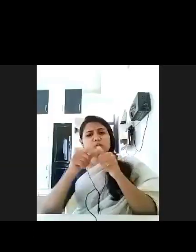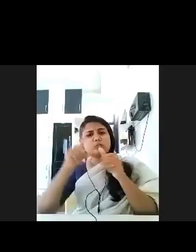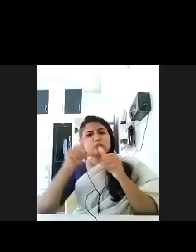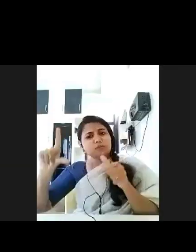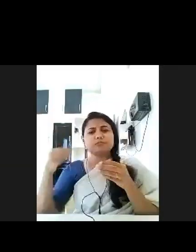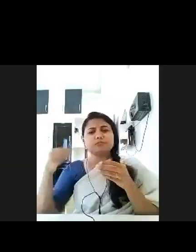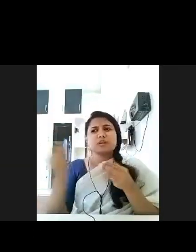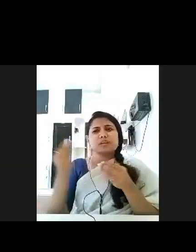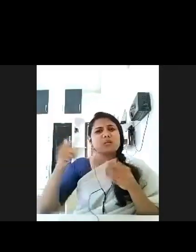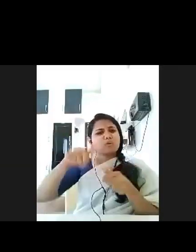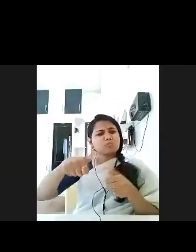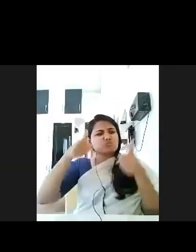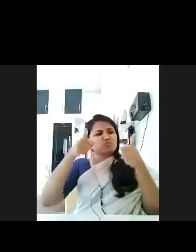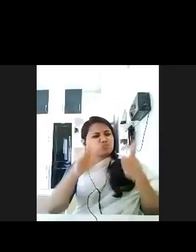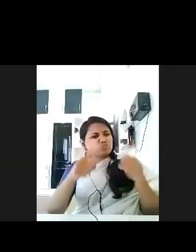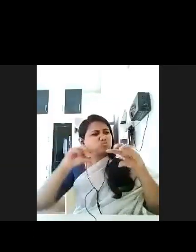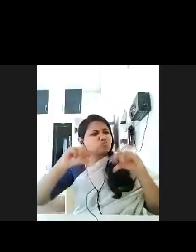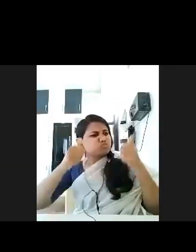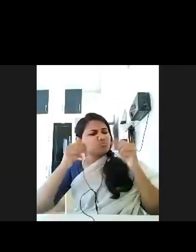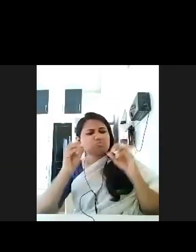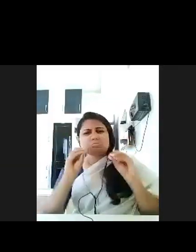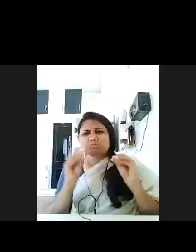ഇഫക്റ്റും കാര്യങ്ങളും നമ്മൾ കണ്ടിട്ടില്ല.